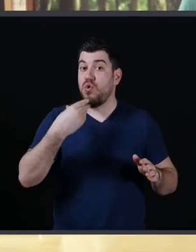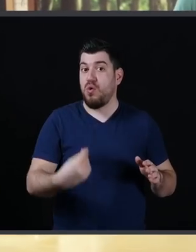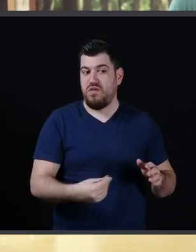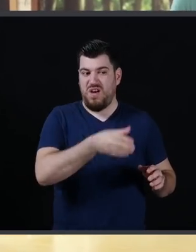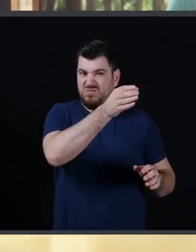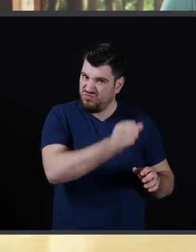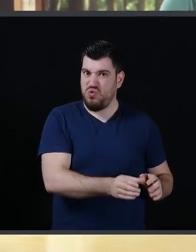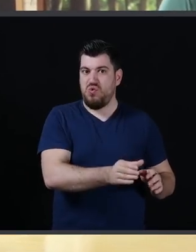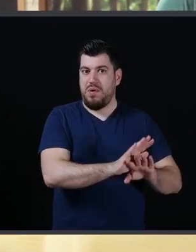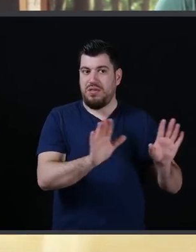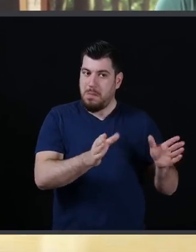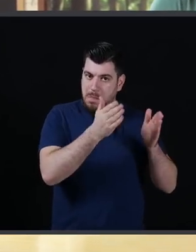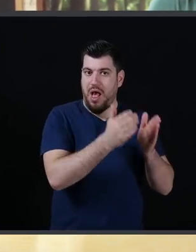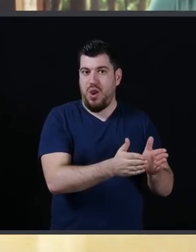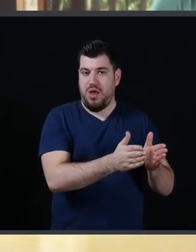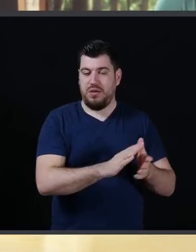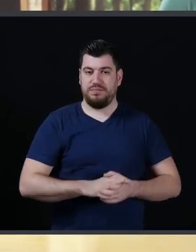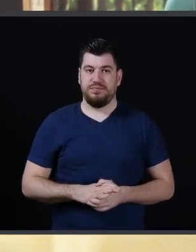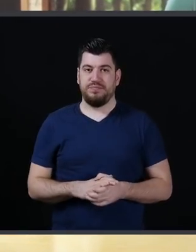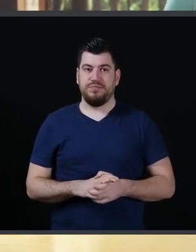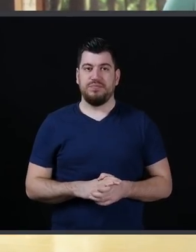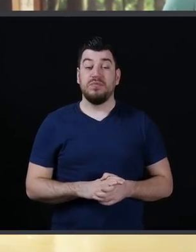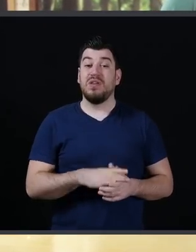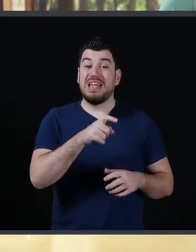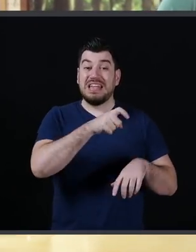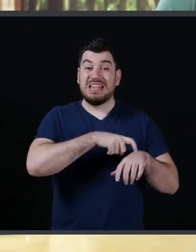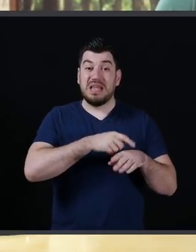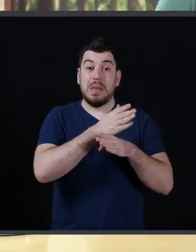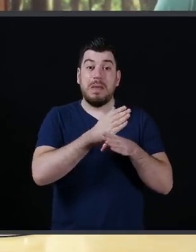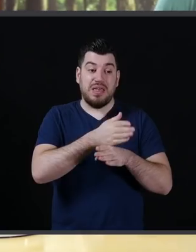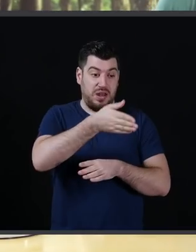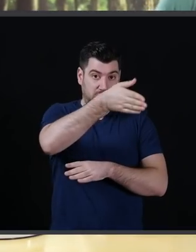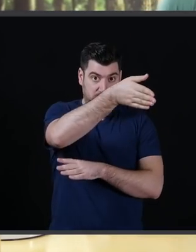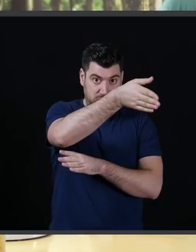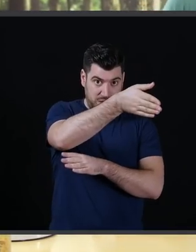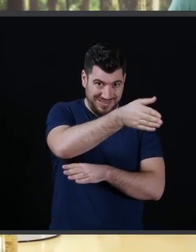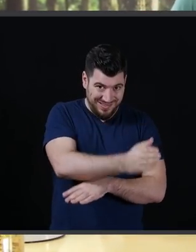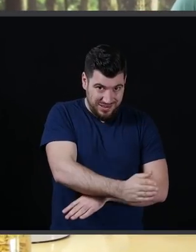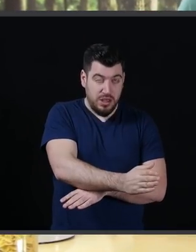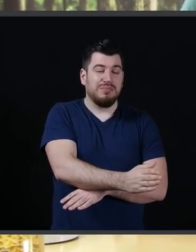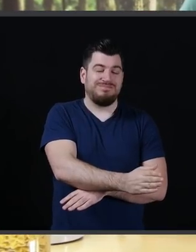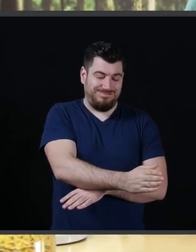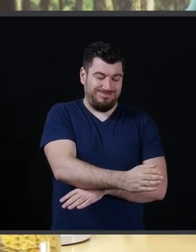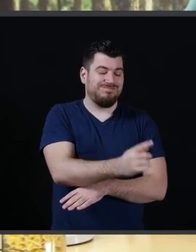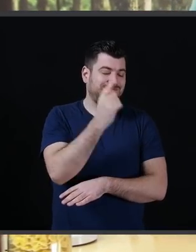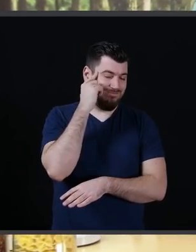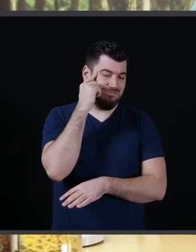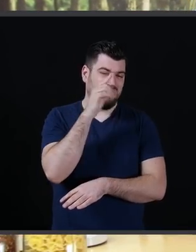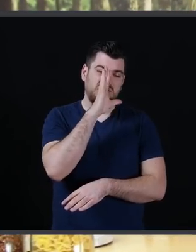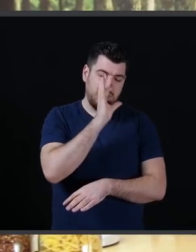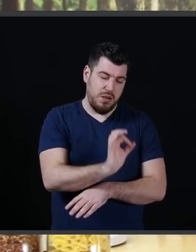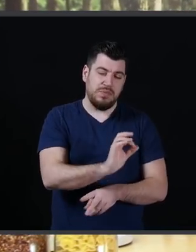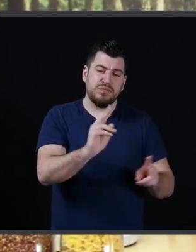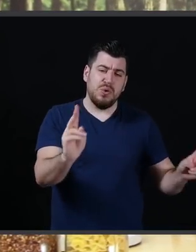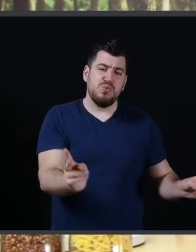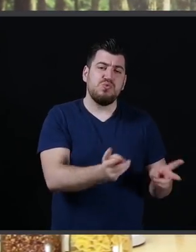-то, зажигание что-то изжигание Тоже общем если мне приятно нежели с чем-то, уже перенесли, писать, чтобы пропустить его в любом случае. С